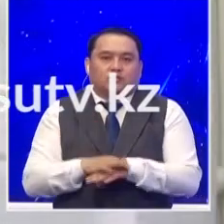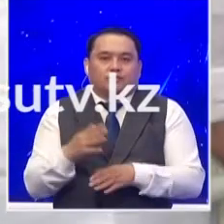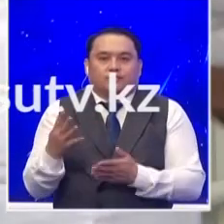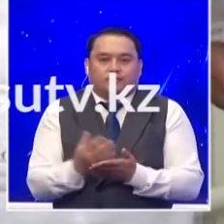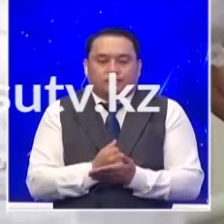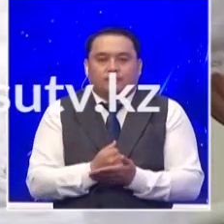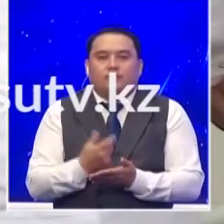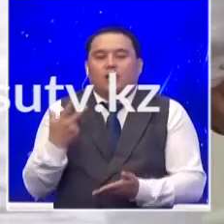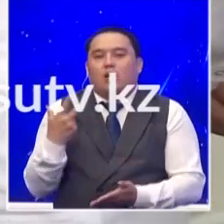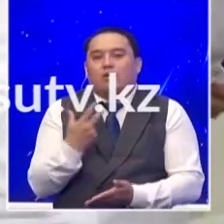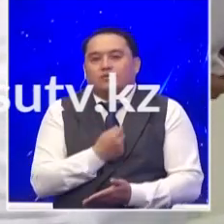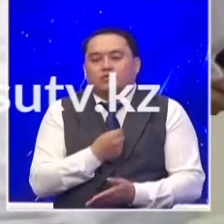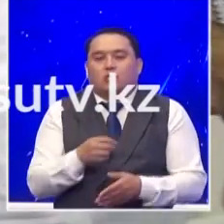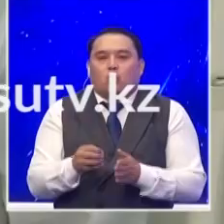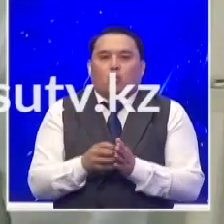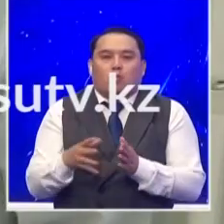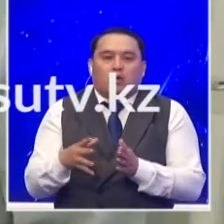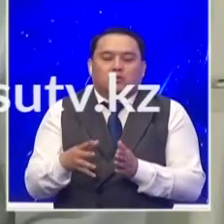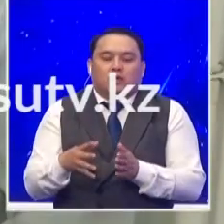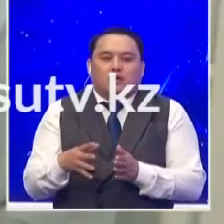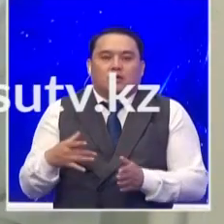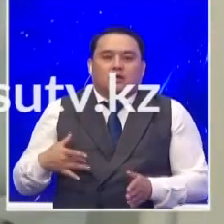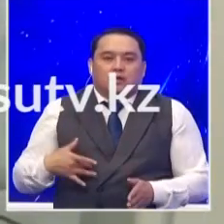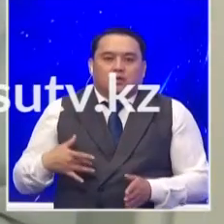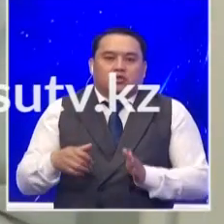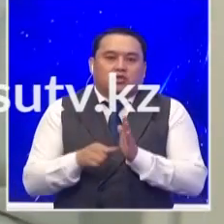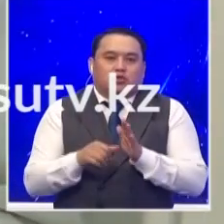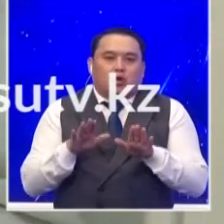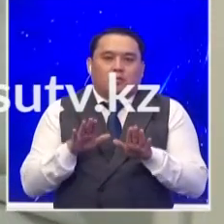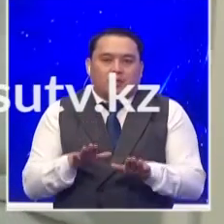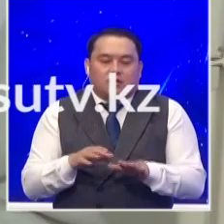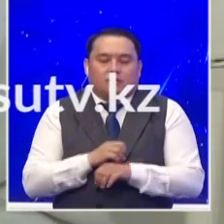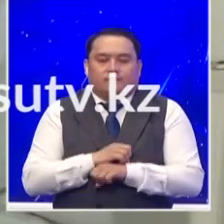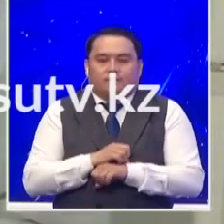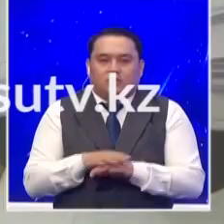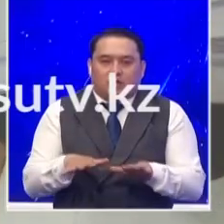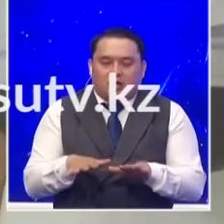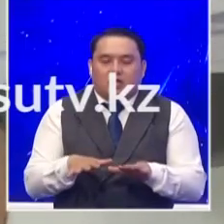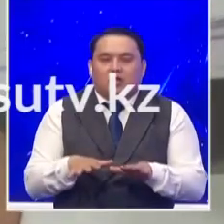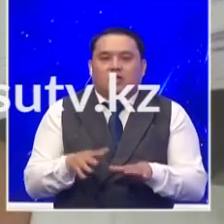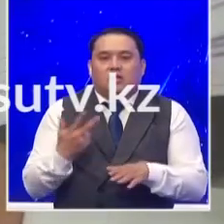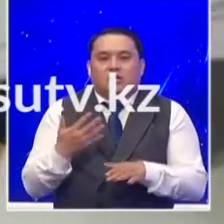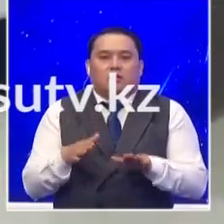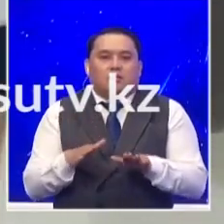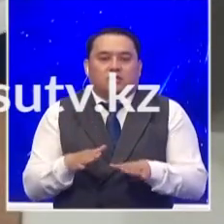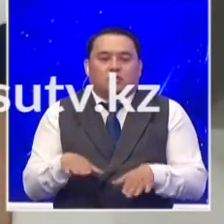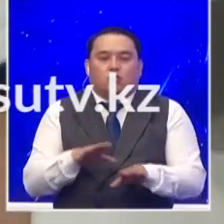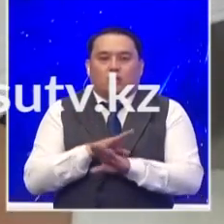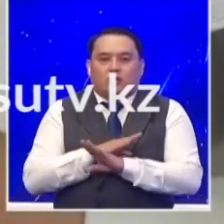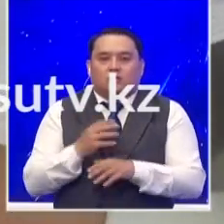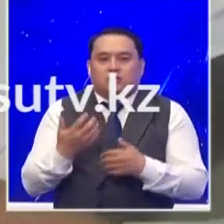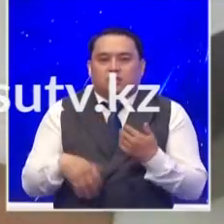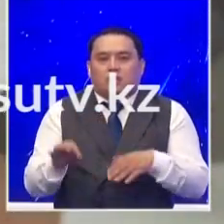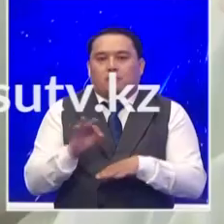заболеваний. Первичные злокачественные опухоли печени занимают 6-е место по распространенности и 3-е место по смертности